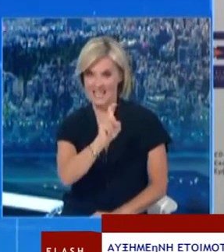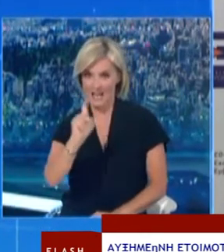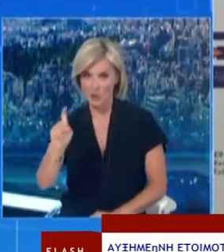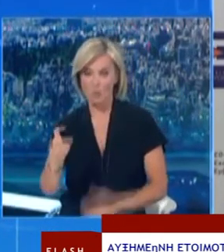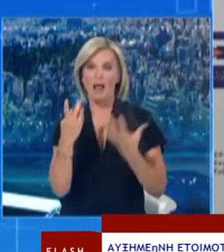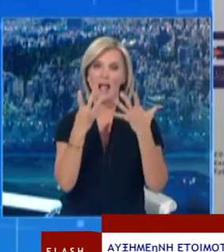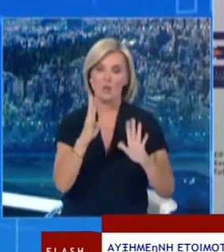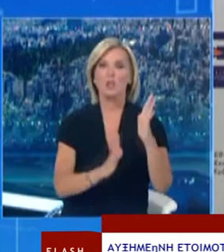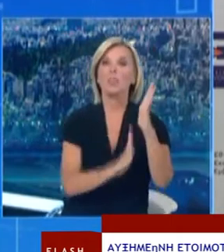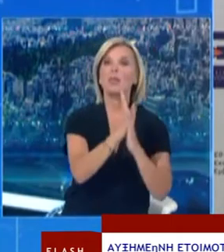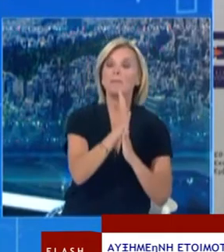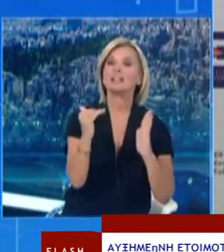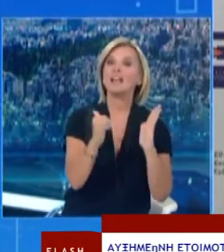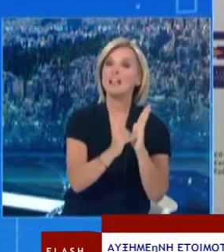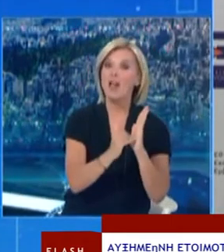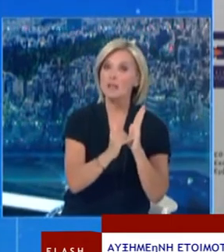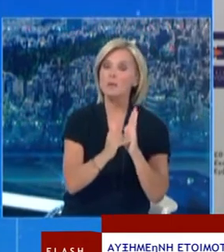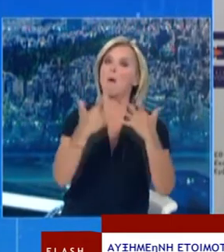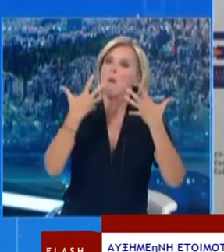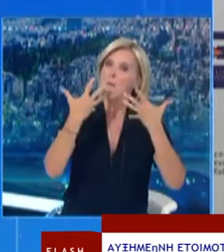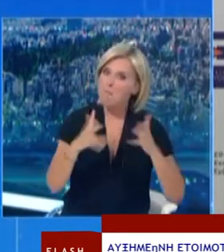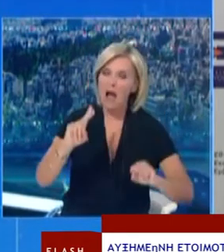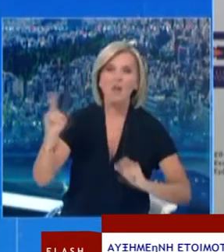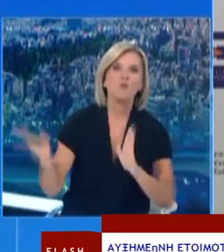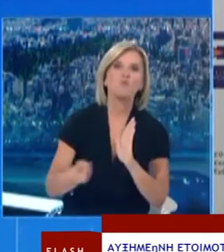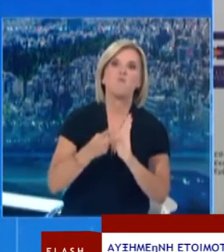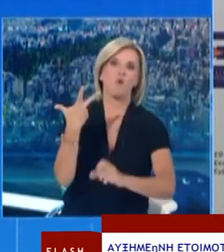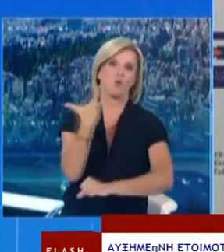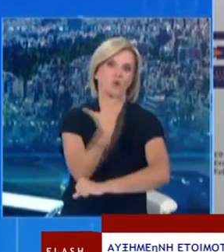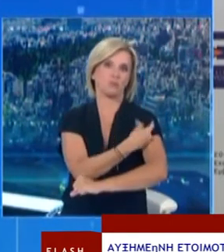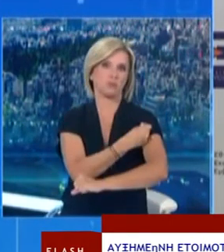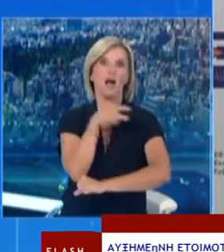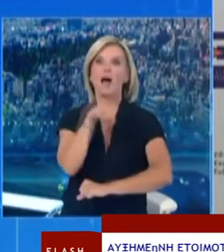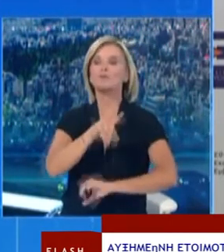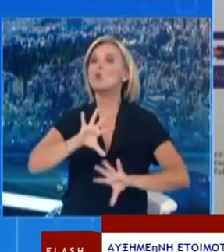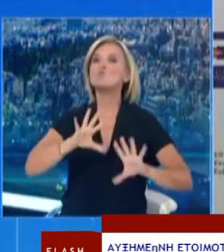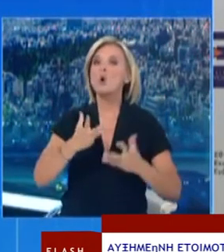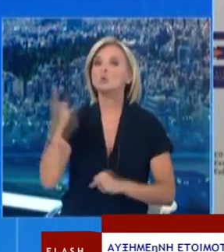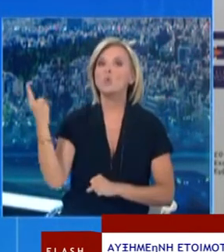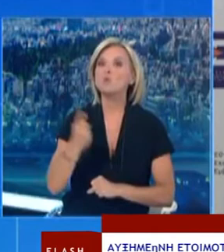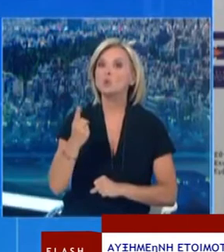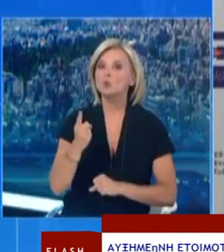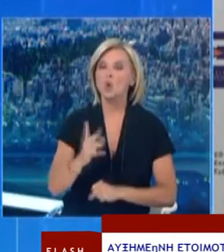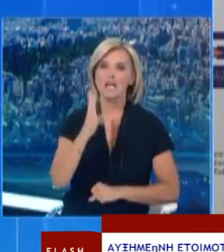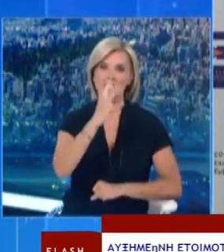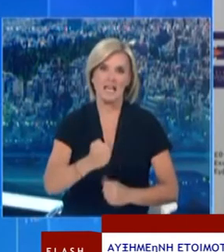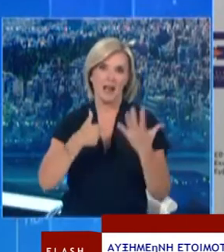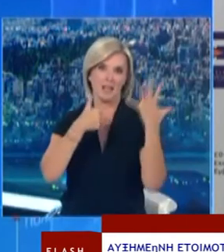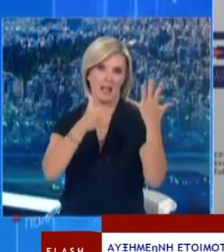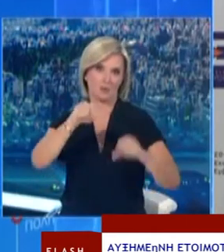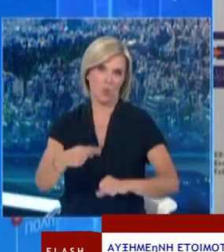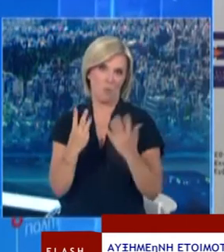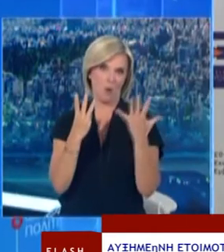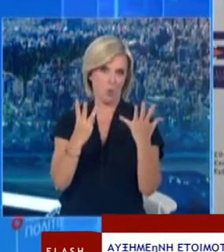4.915.000 συμπολίτες μας έχουν ολοκληρώσει τον εμβολιασμό τους. Αυτό αντιστοιχεί σε ποσοστό 46,8% επί του γενικού